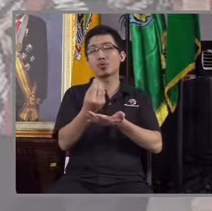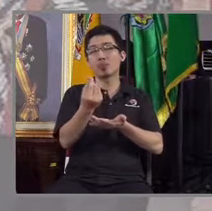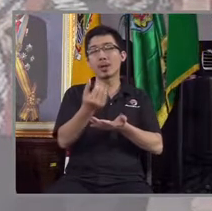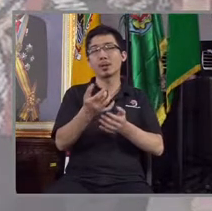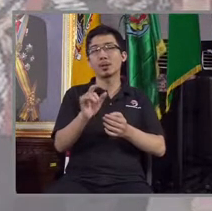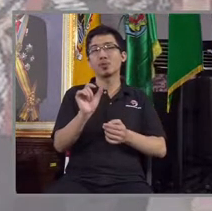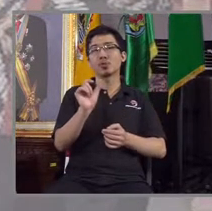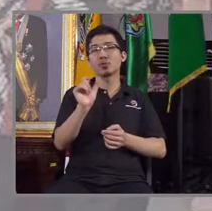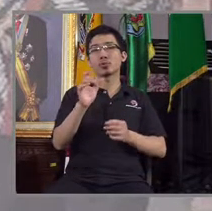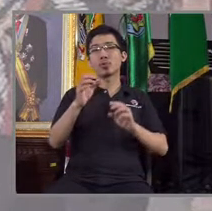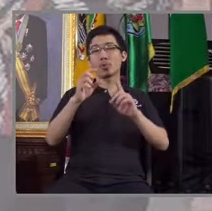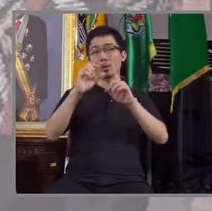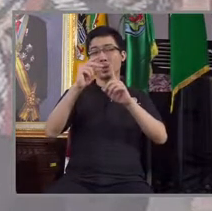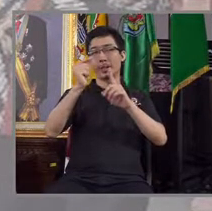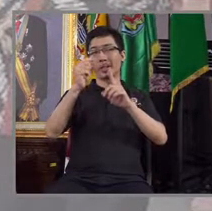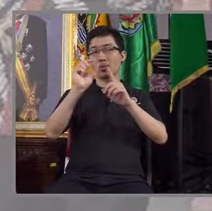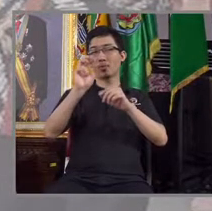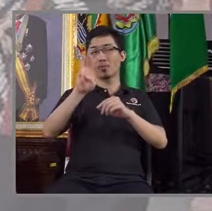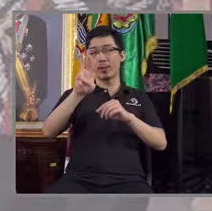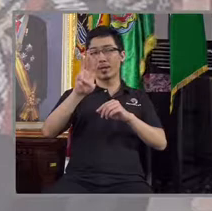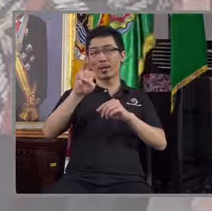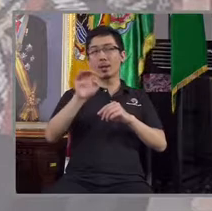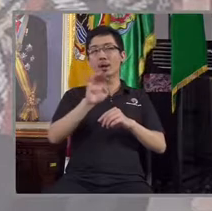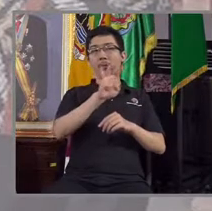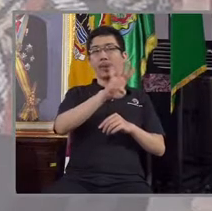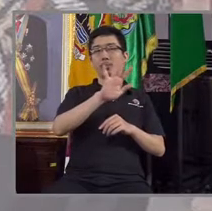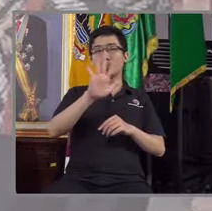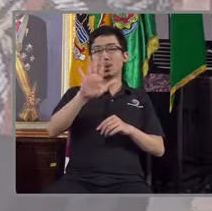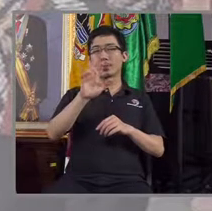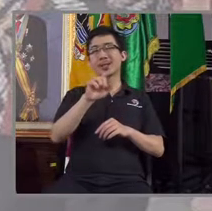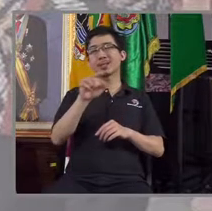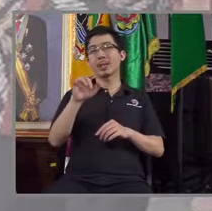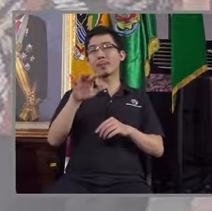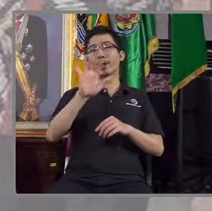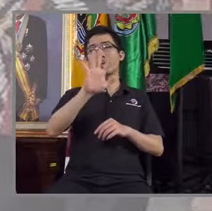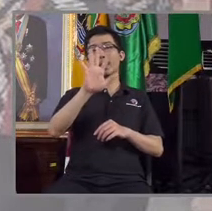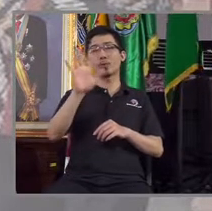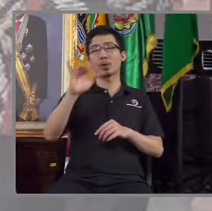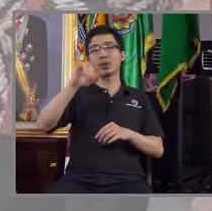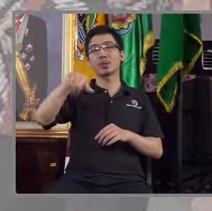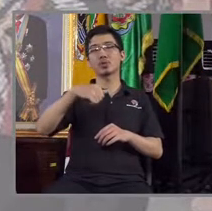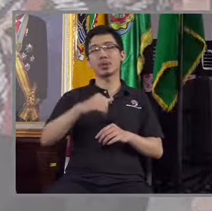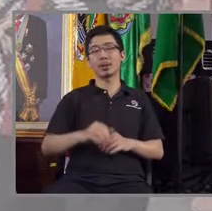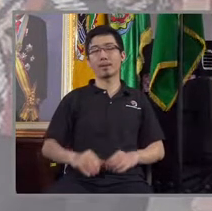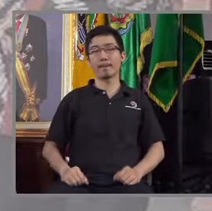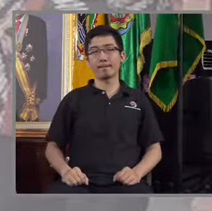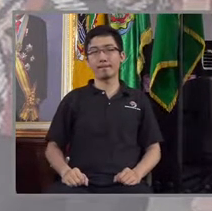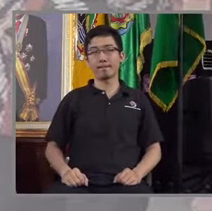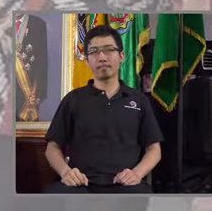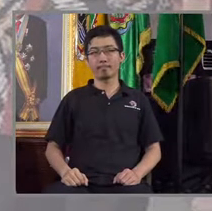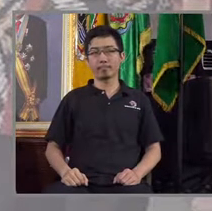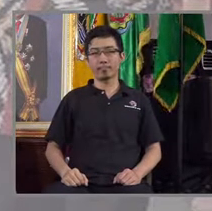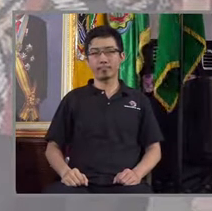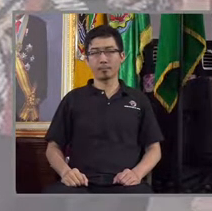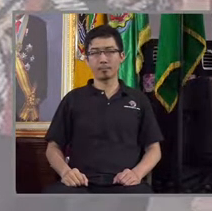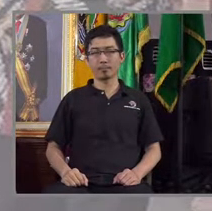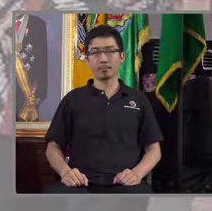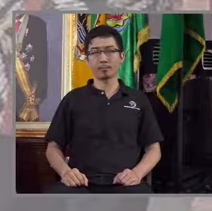Kemudian inovasi di bidang kesehatan, ada inovasi Haruku, hamilku kuat, rumahku